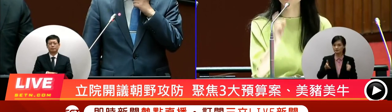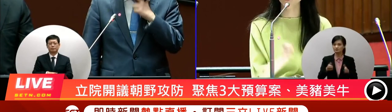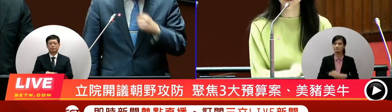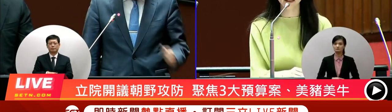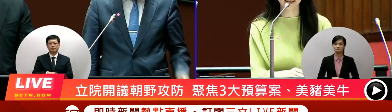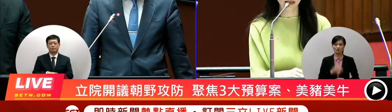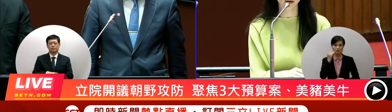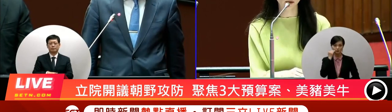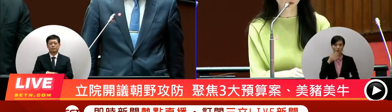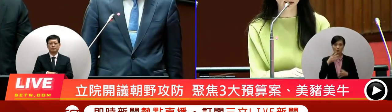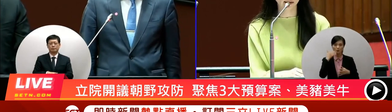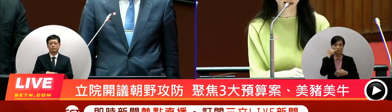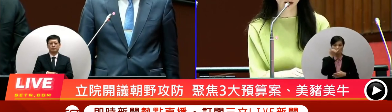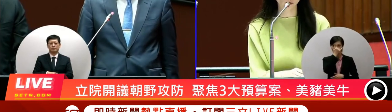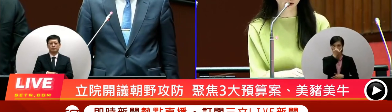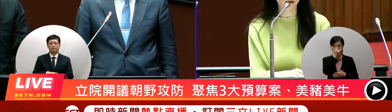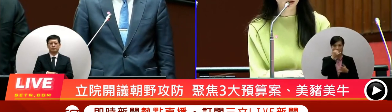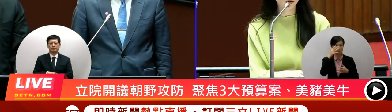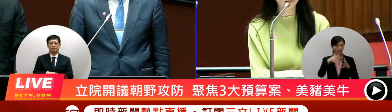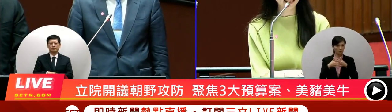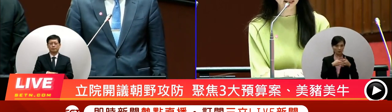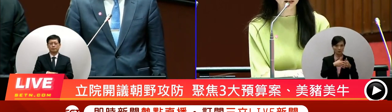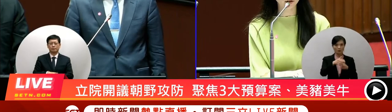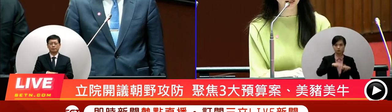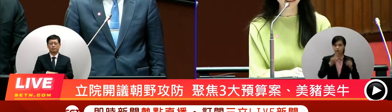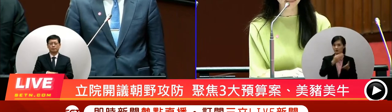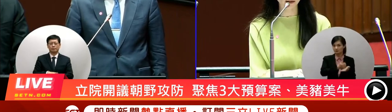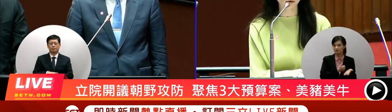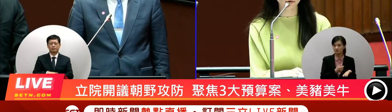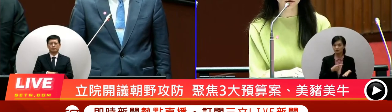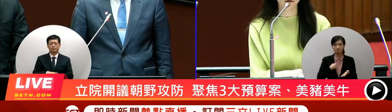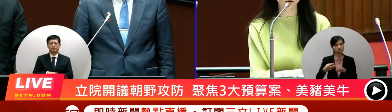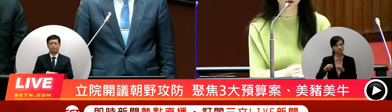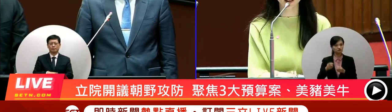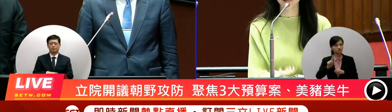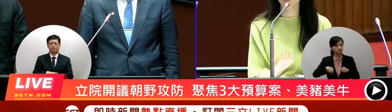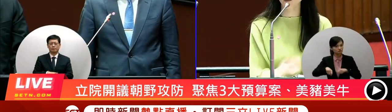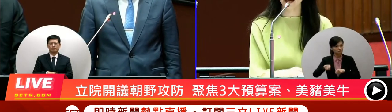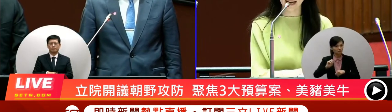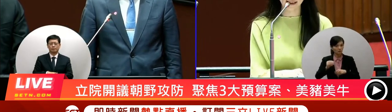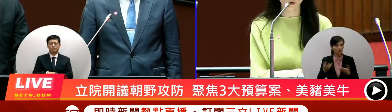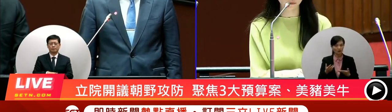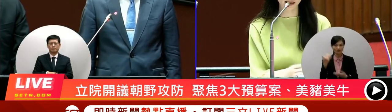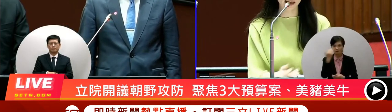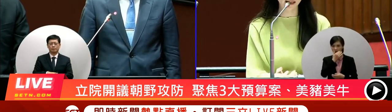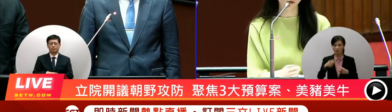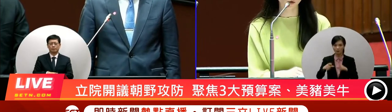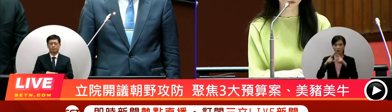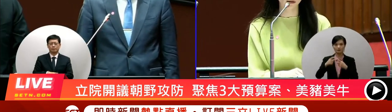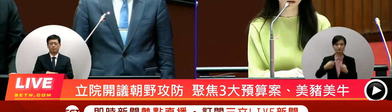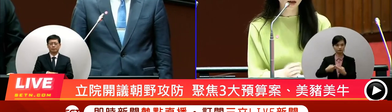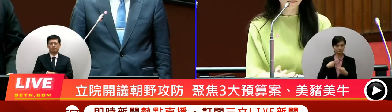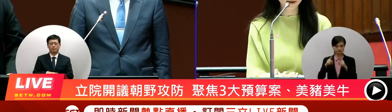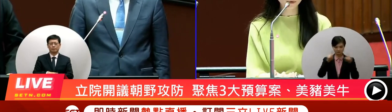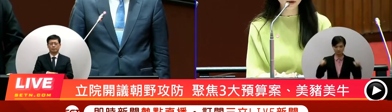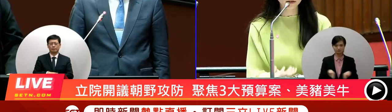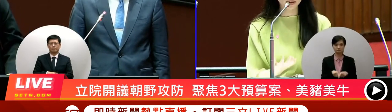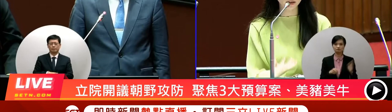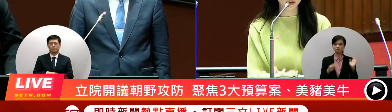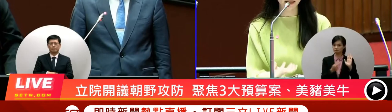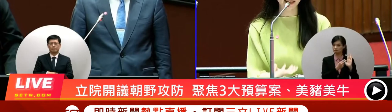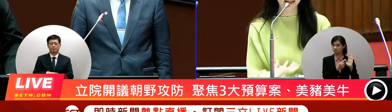的作为跟相关的会议的讨论，就没想到食安办公室呢就直接回函给我们，看一下他的公文。本